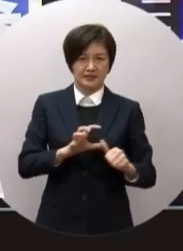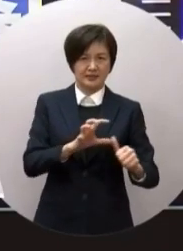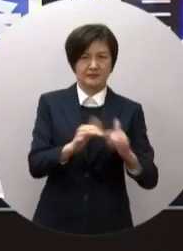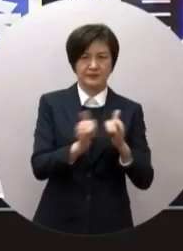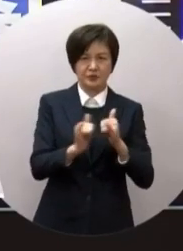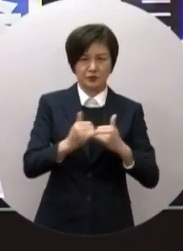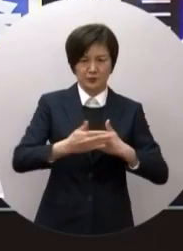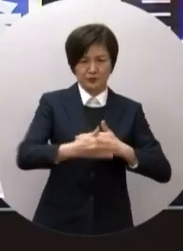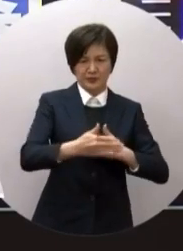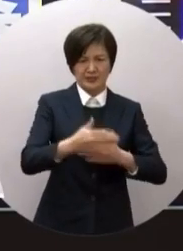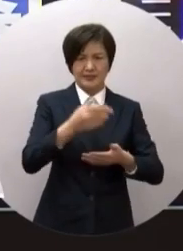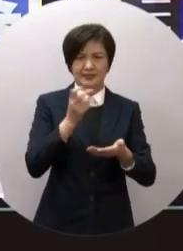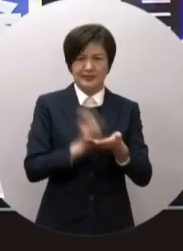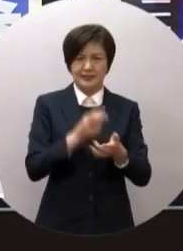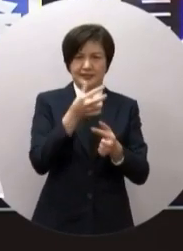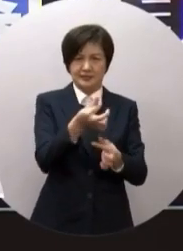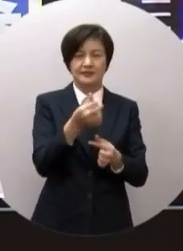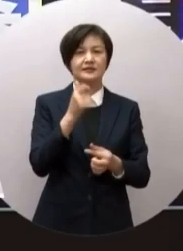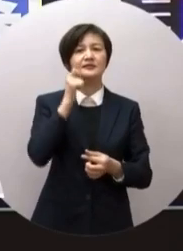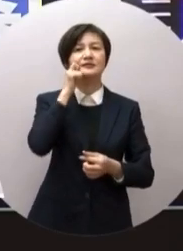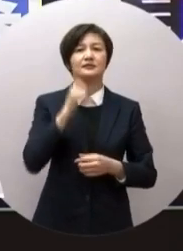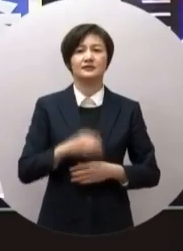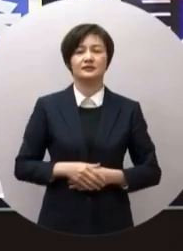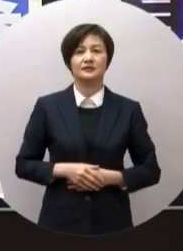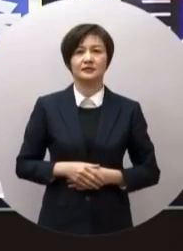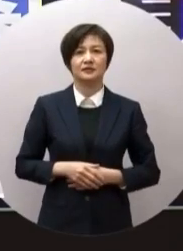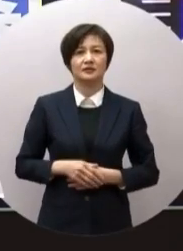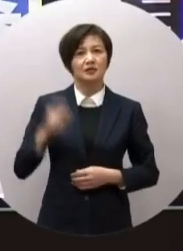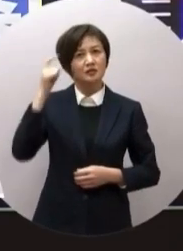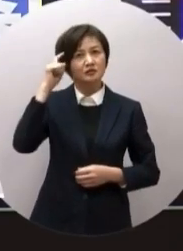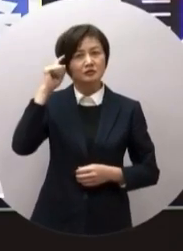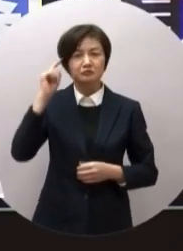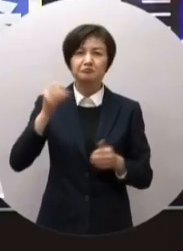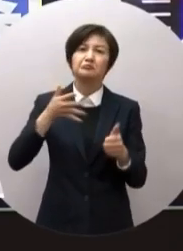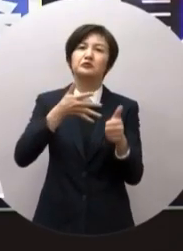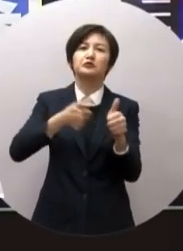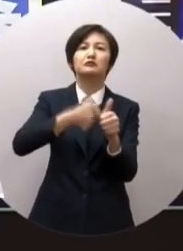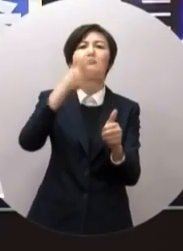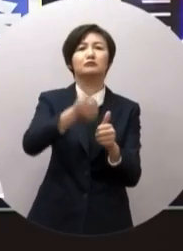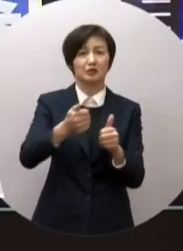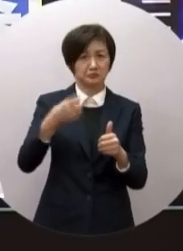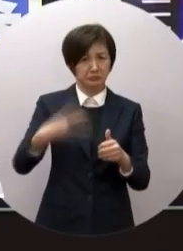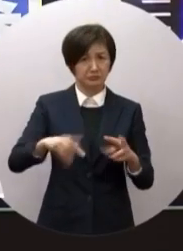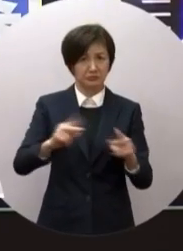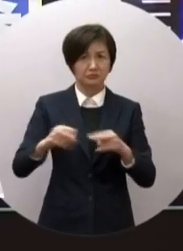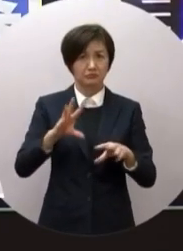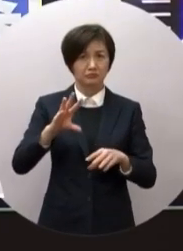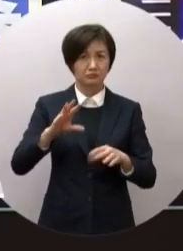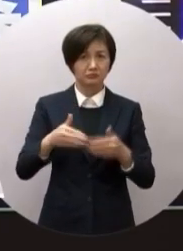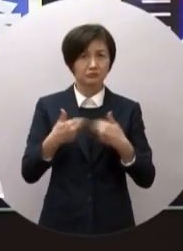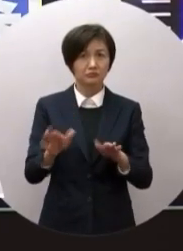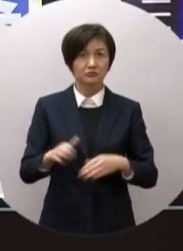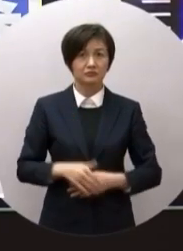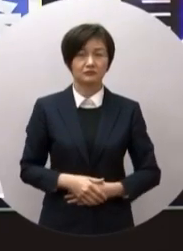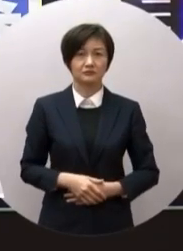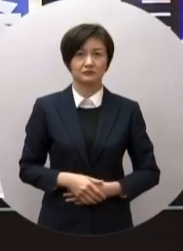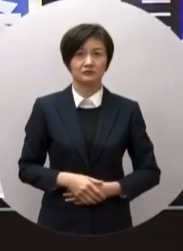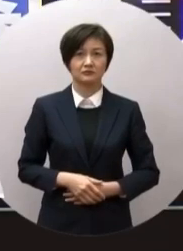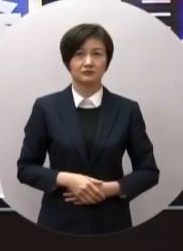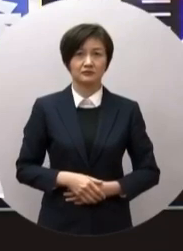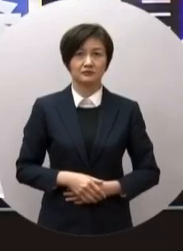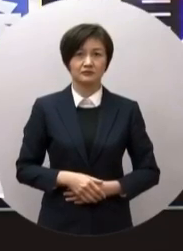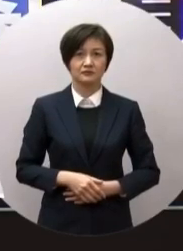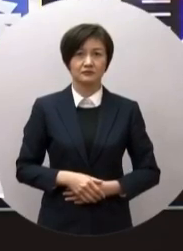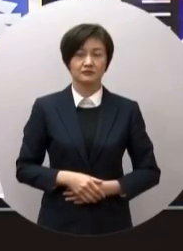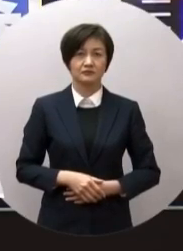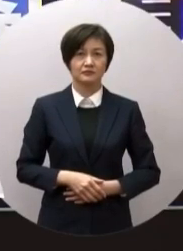请问我们政策这样的做法是不是有调整的空间？ 跟委员说明哈，从3月19号